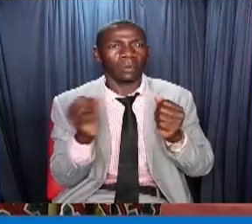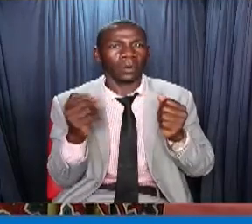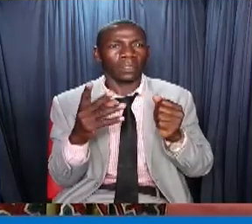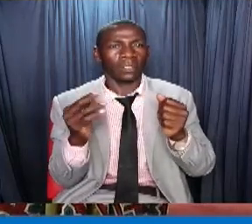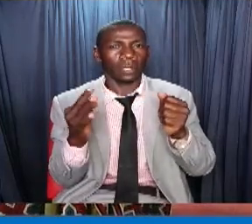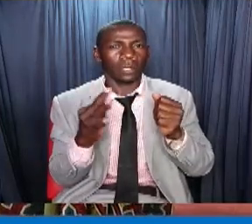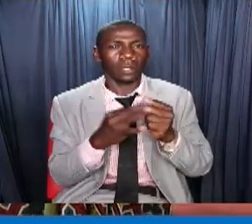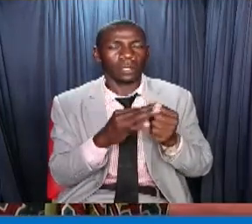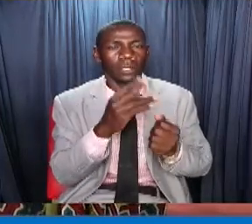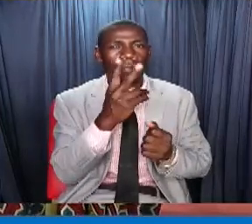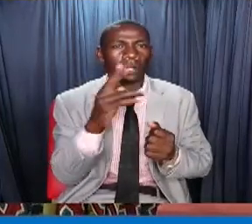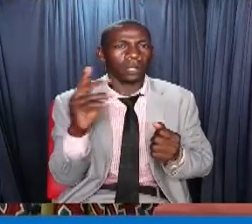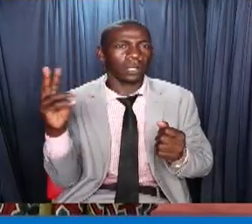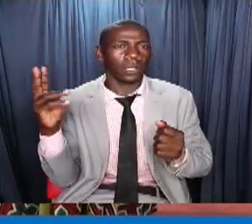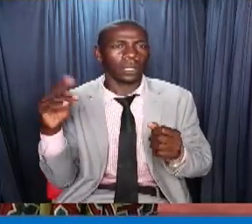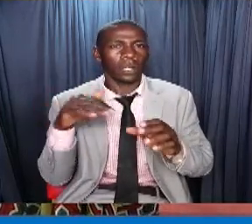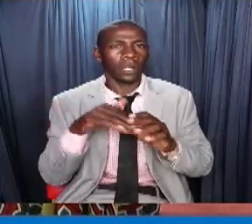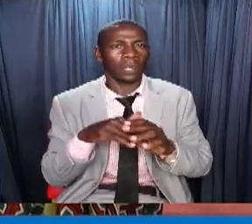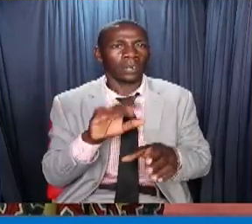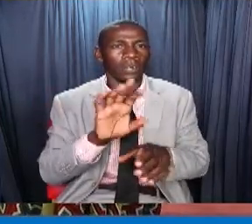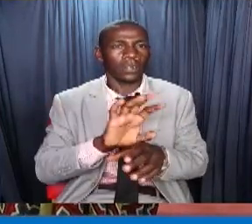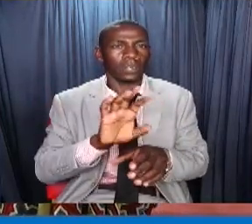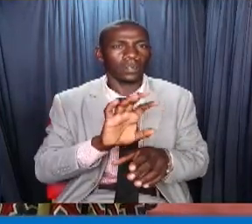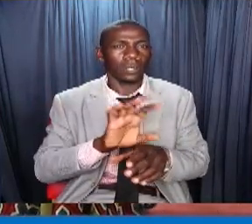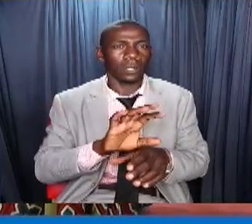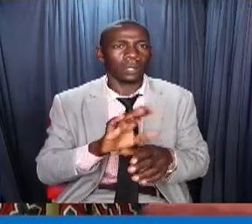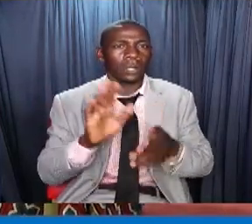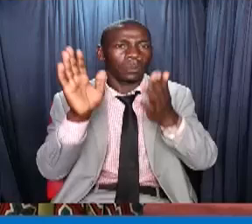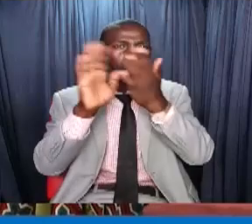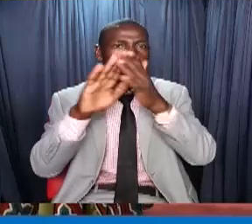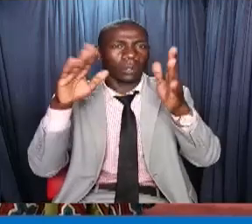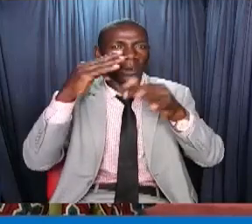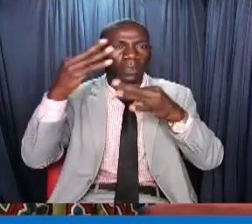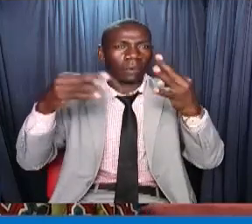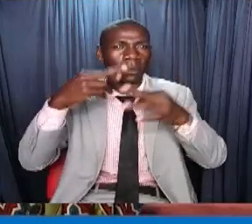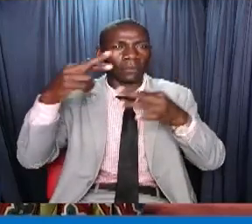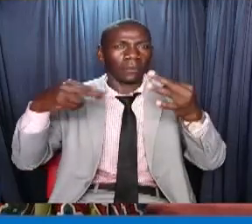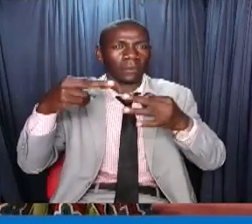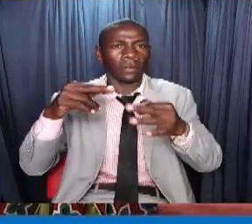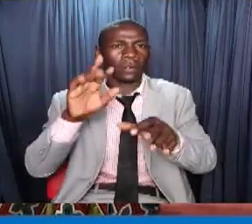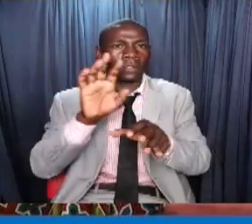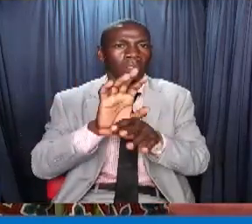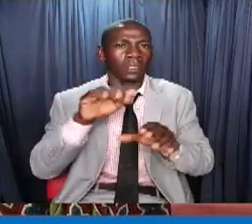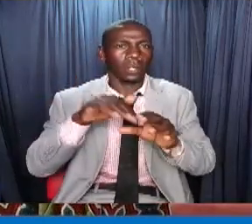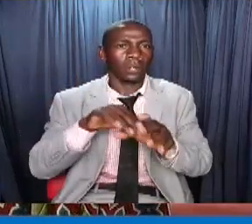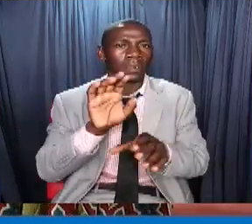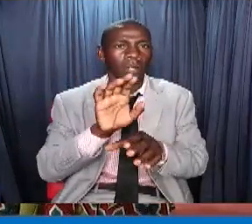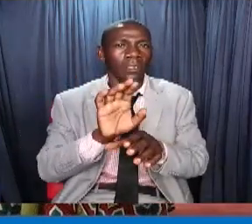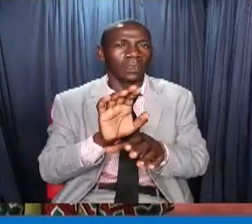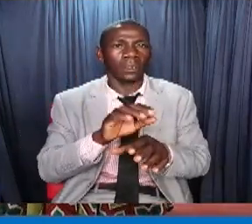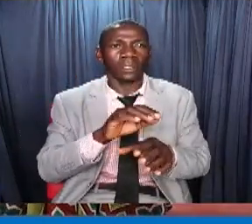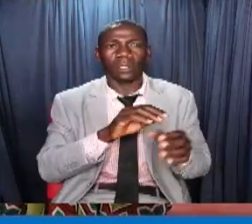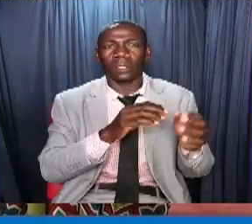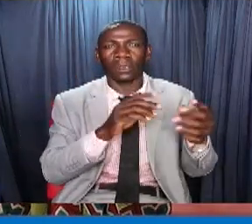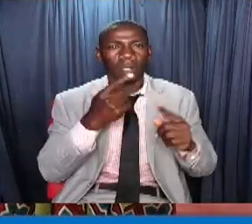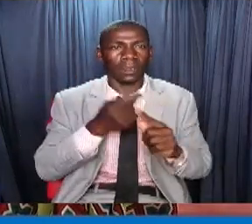wa 2024 katika kanisa la Miracle Revival Fellowship Pentecostal, tawi la